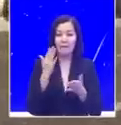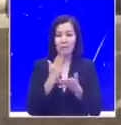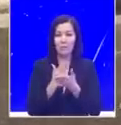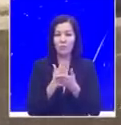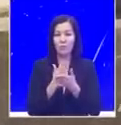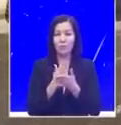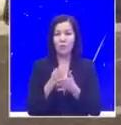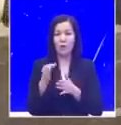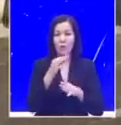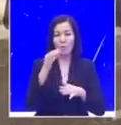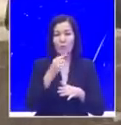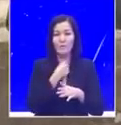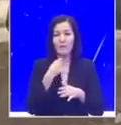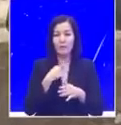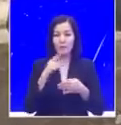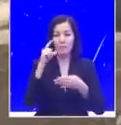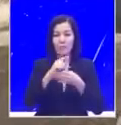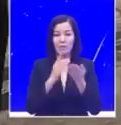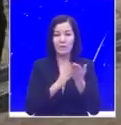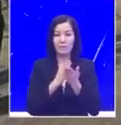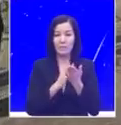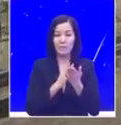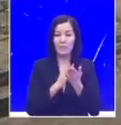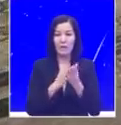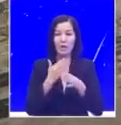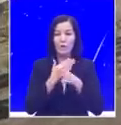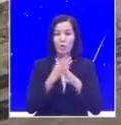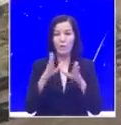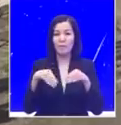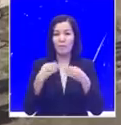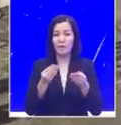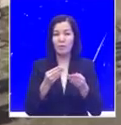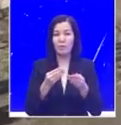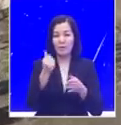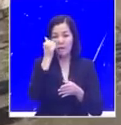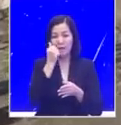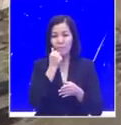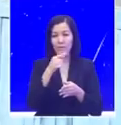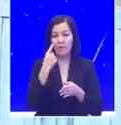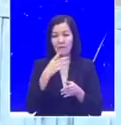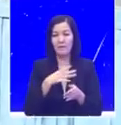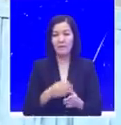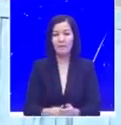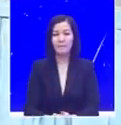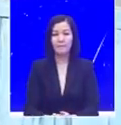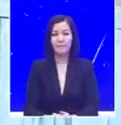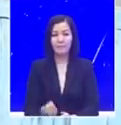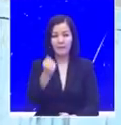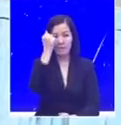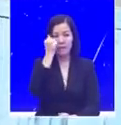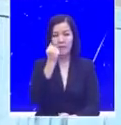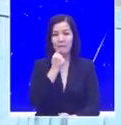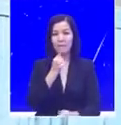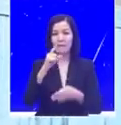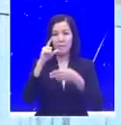дейді. Облыс орталығының имамдары осындай сәтте көмек көрсетіп жатқанына алғыс білдірді. Рахмет